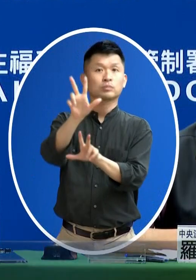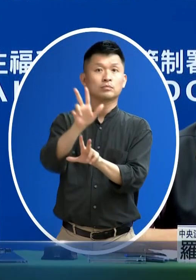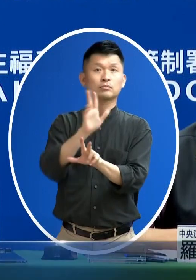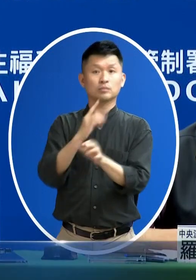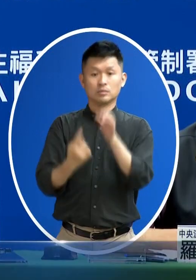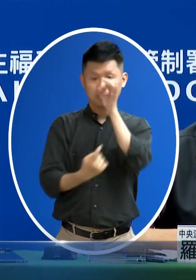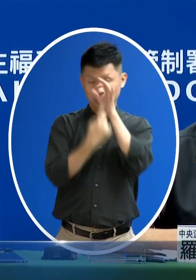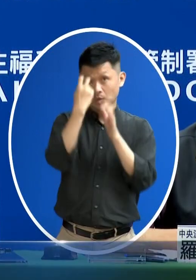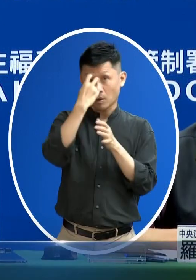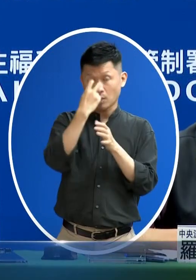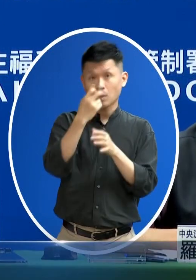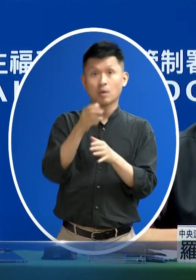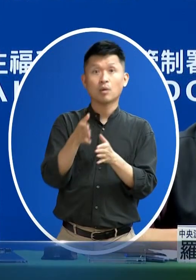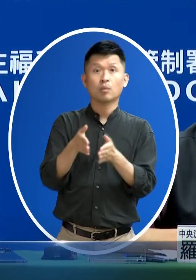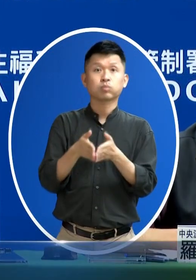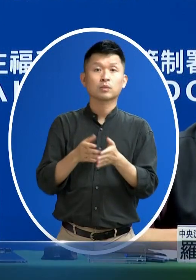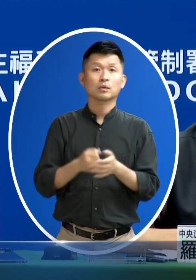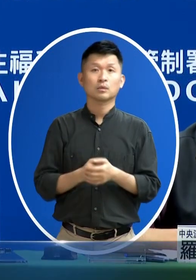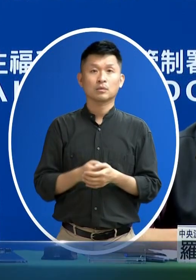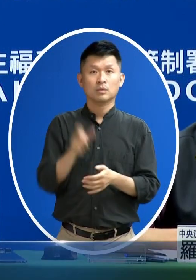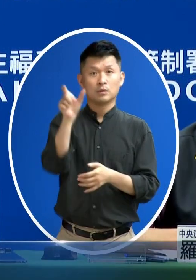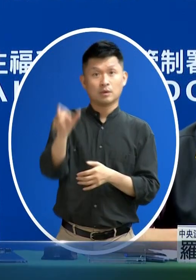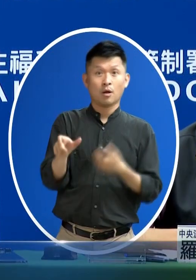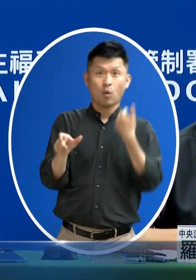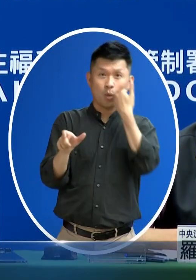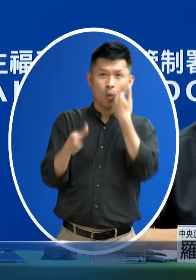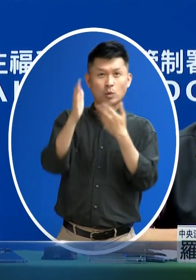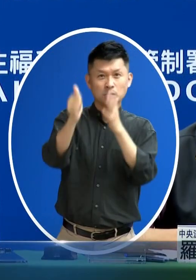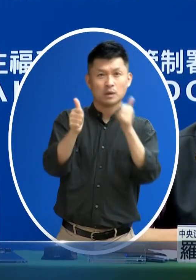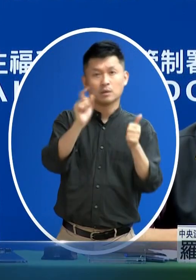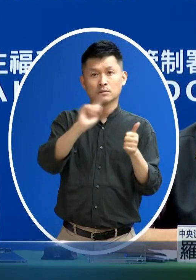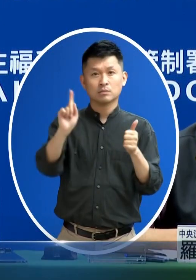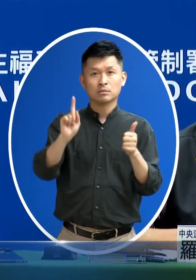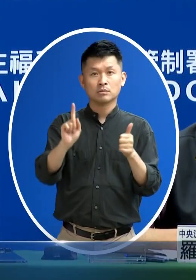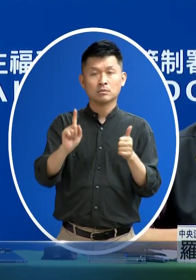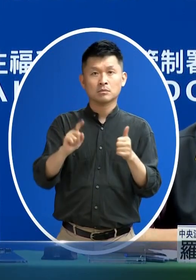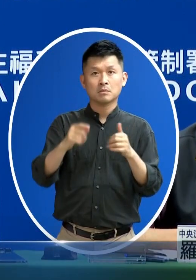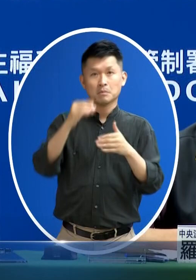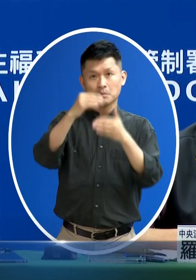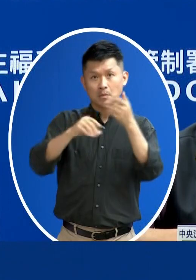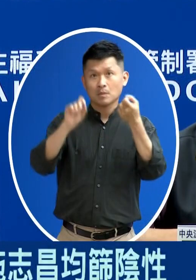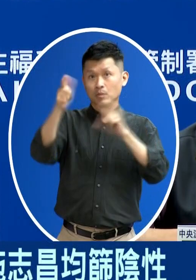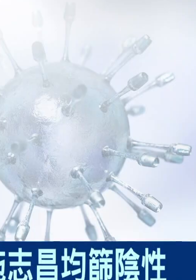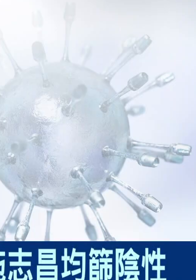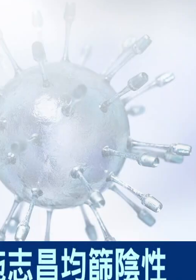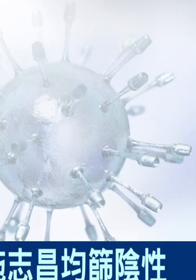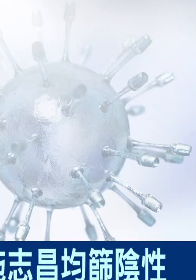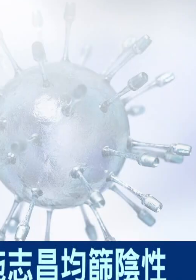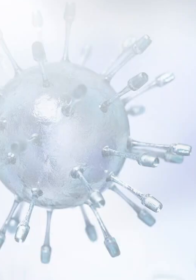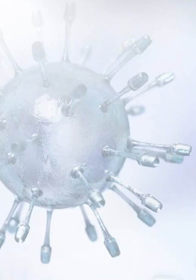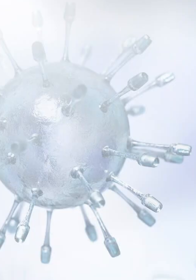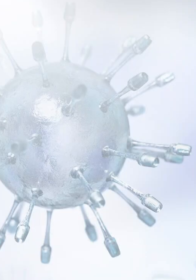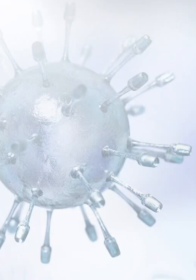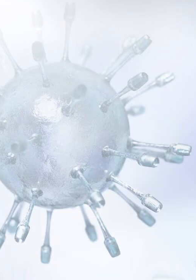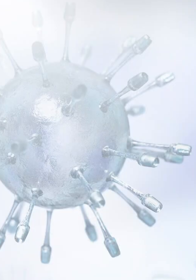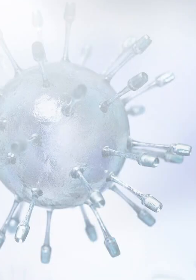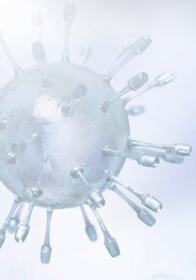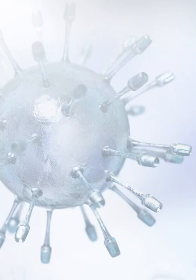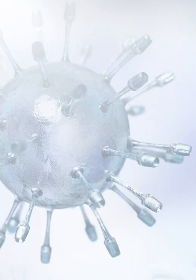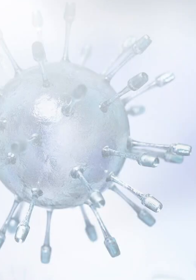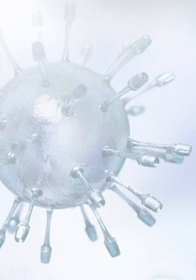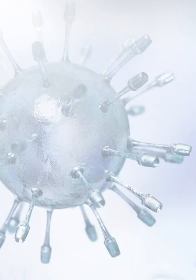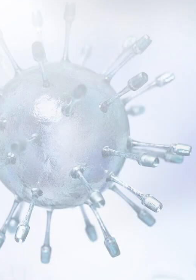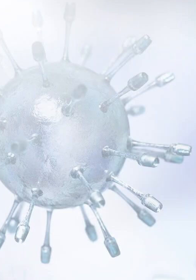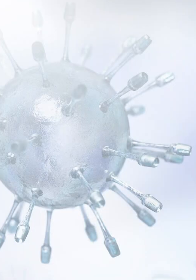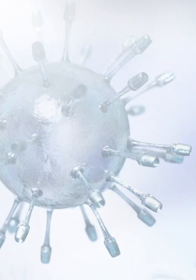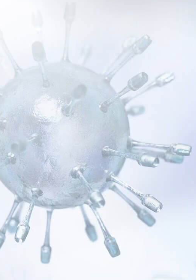检就采检，不过因为身份特别，而产生不同的检疫的标准。 疫情烧进副院，包括总统蔡英文、行